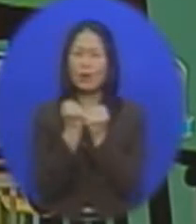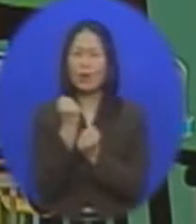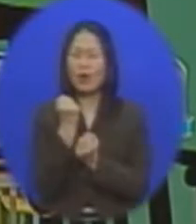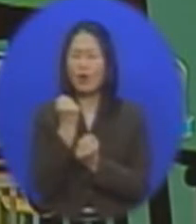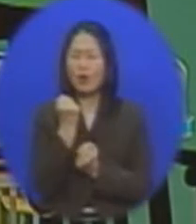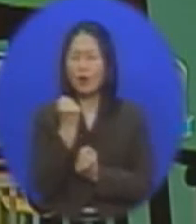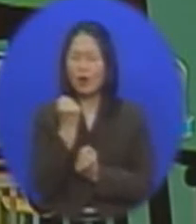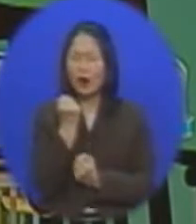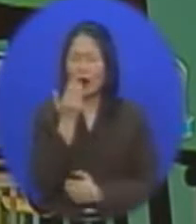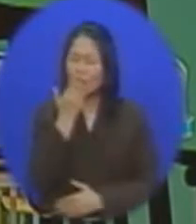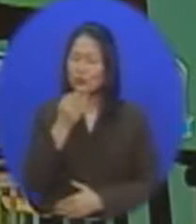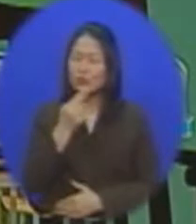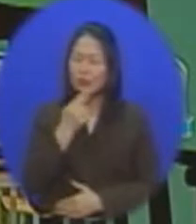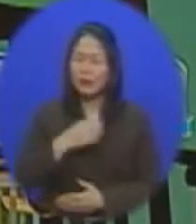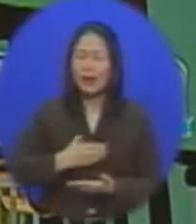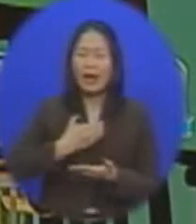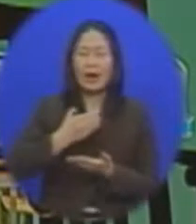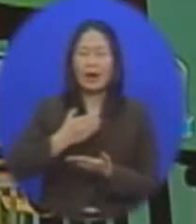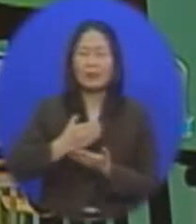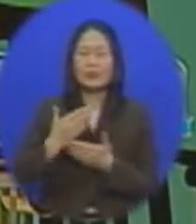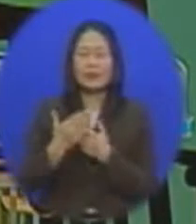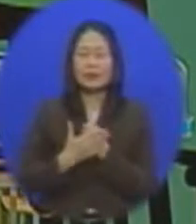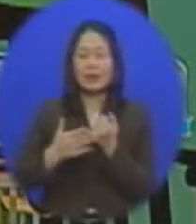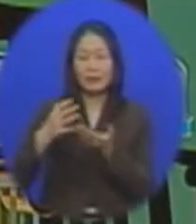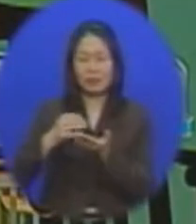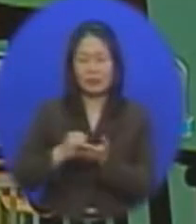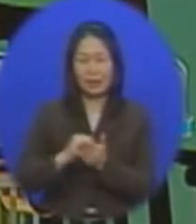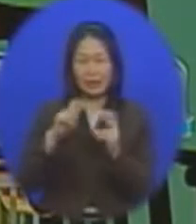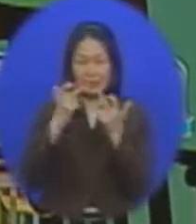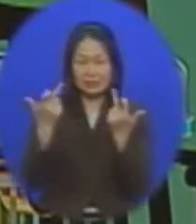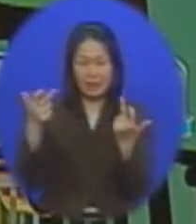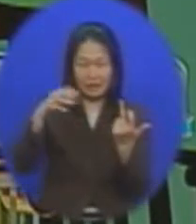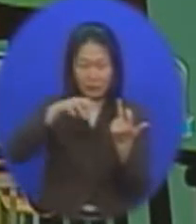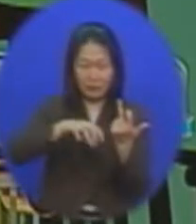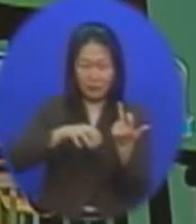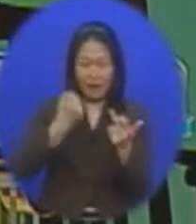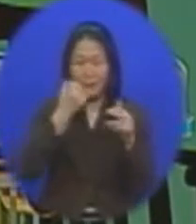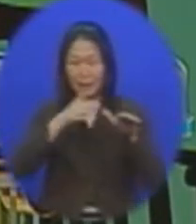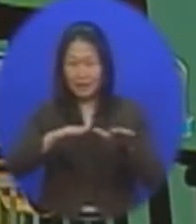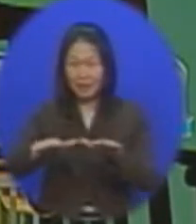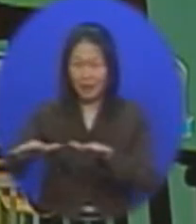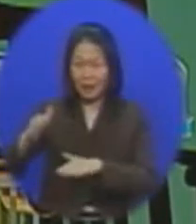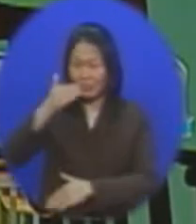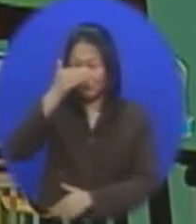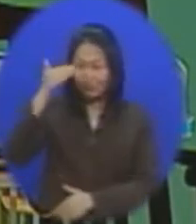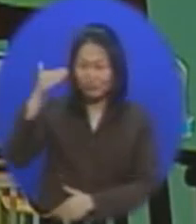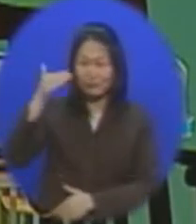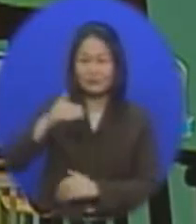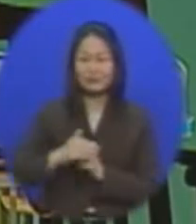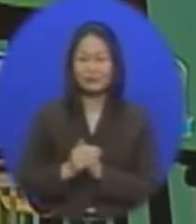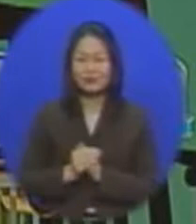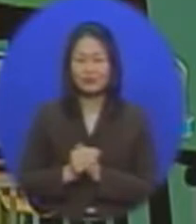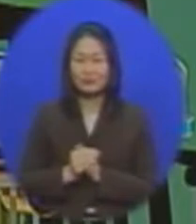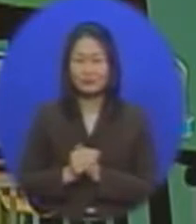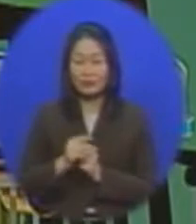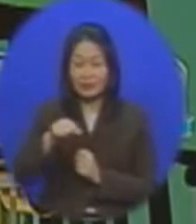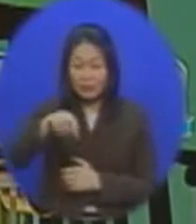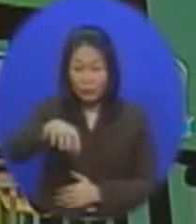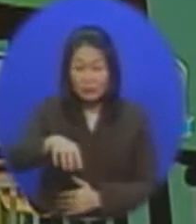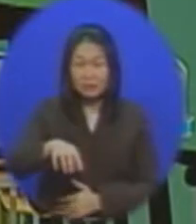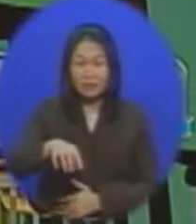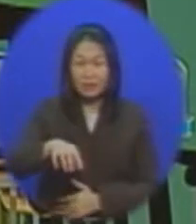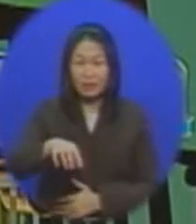감동과 은혜를 받는 거예요 산에 들어가거나 바다에 가서 보거나 그러면 거기서